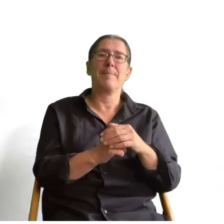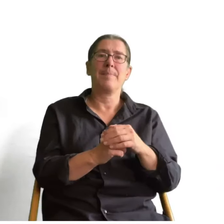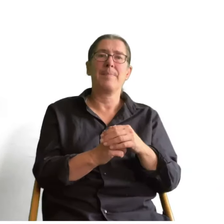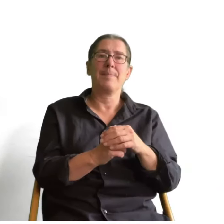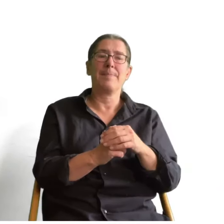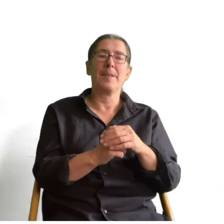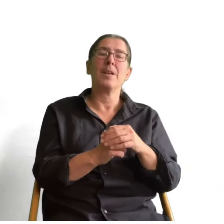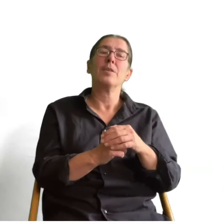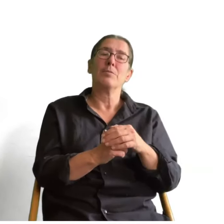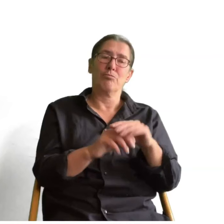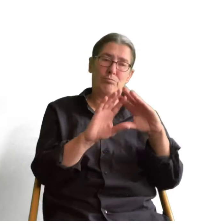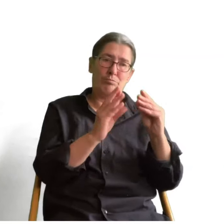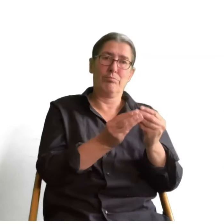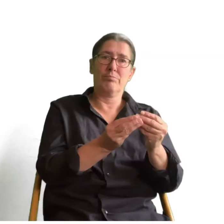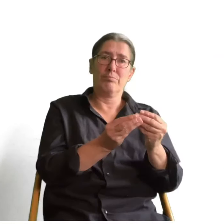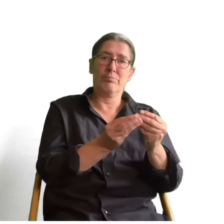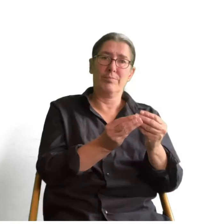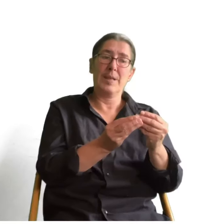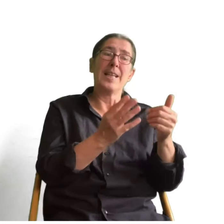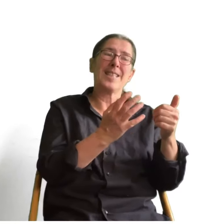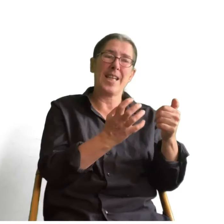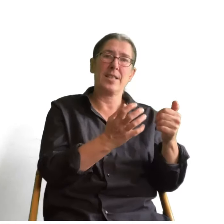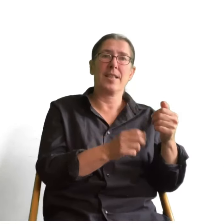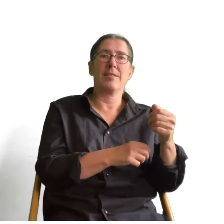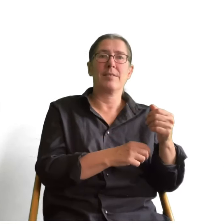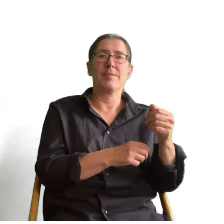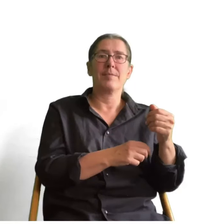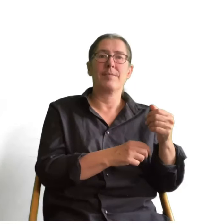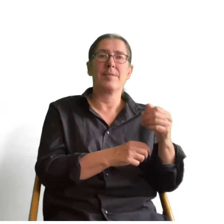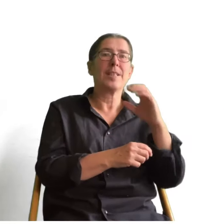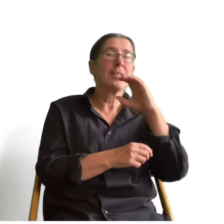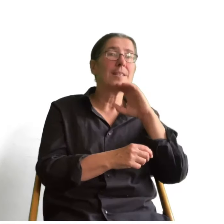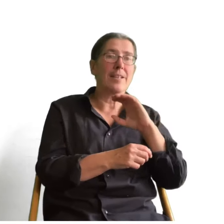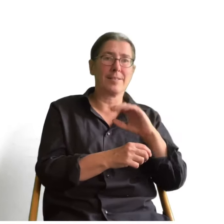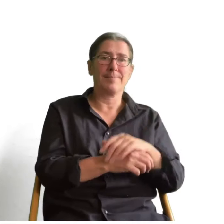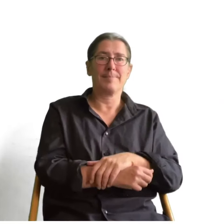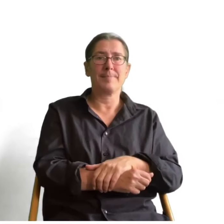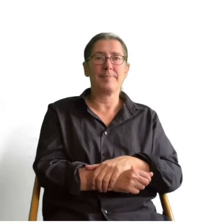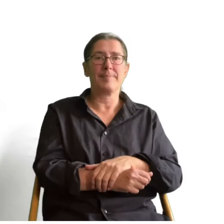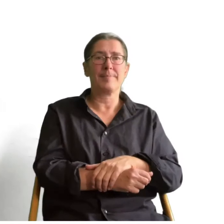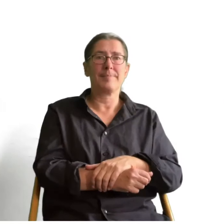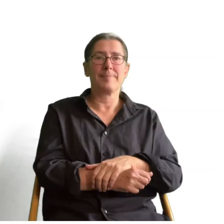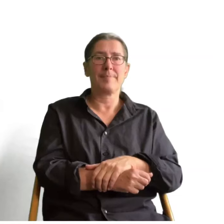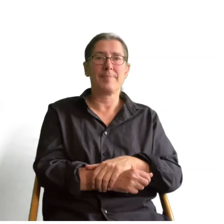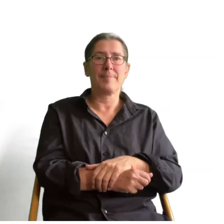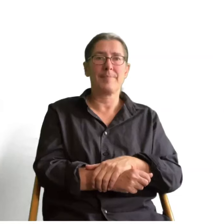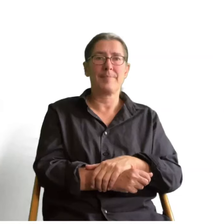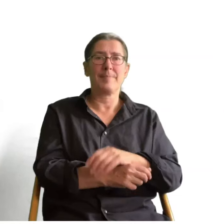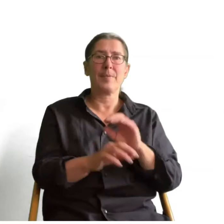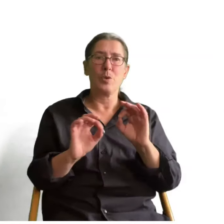einzelnen umrechnet, wären das dann insgesamt 60